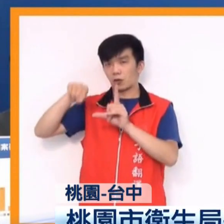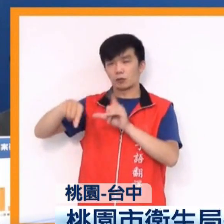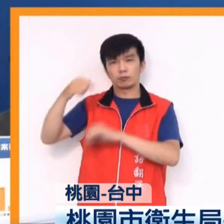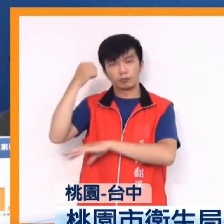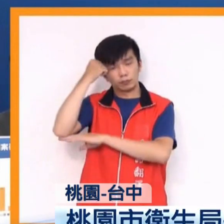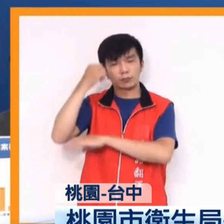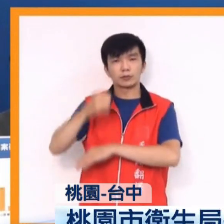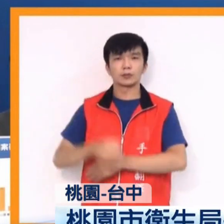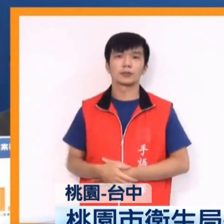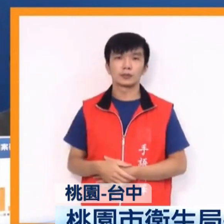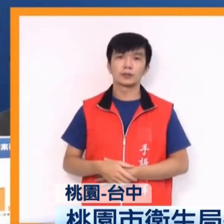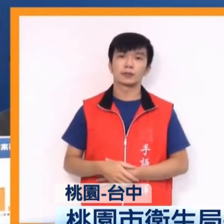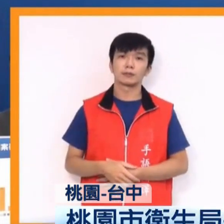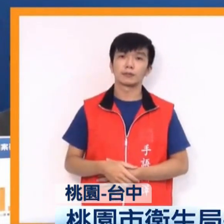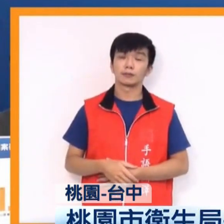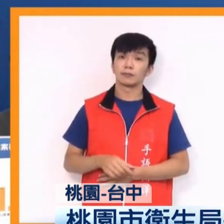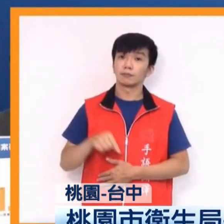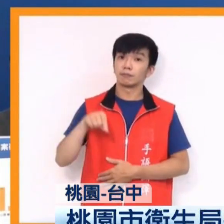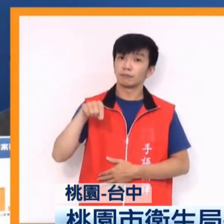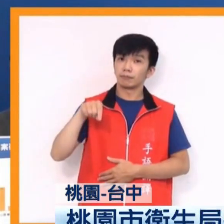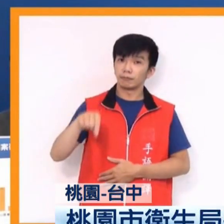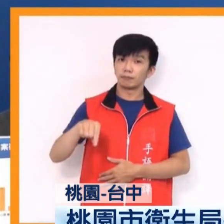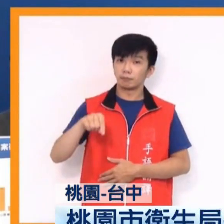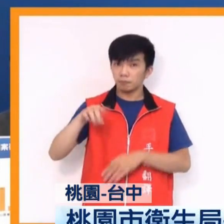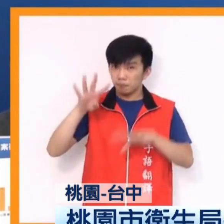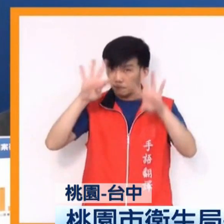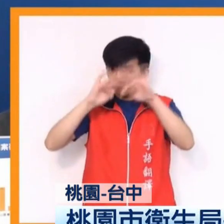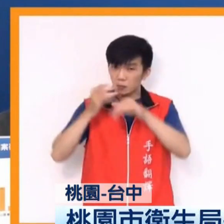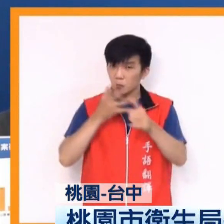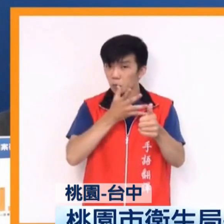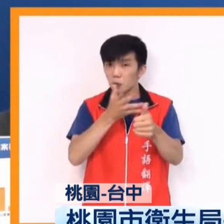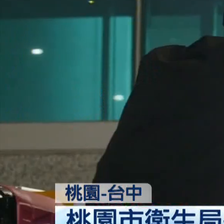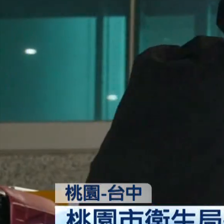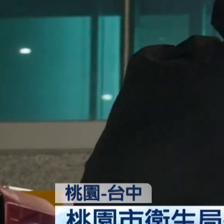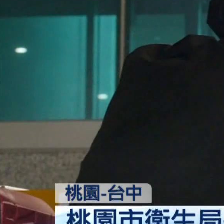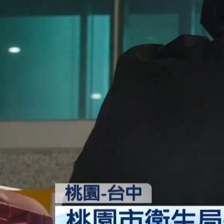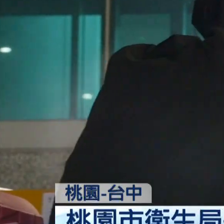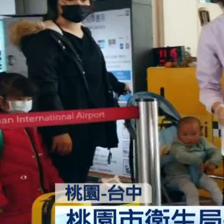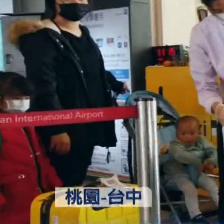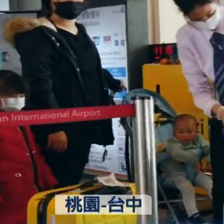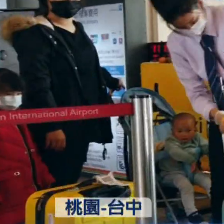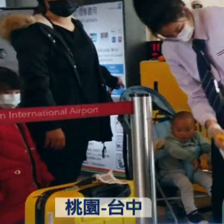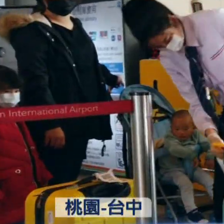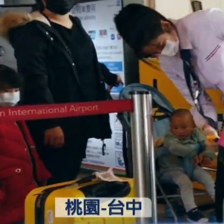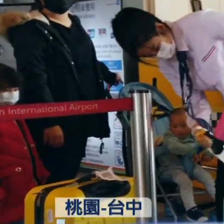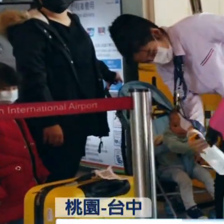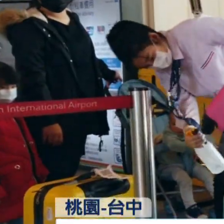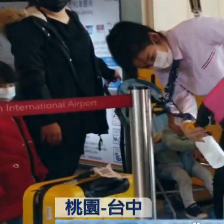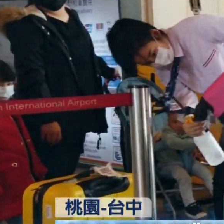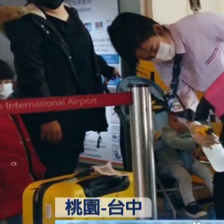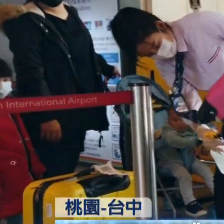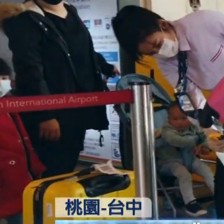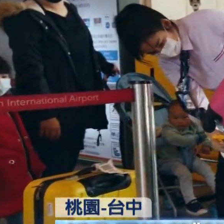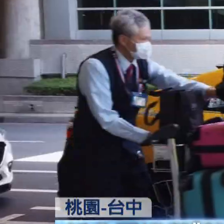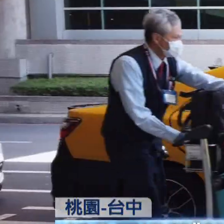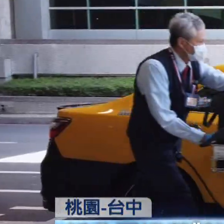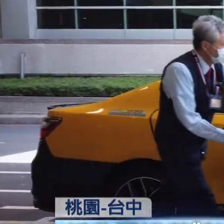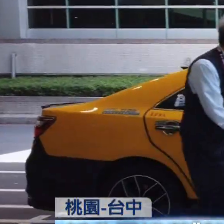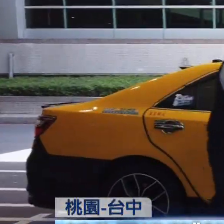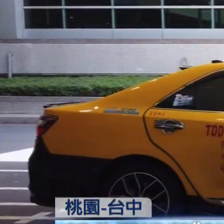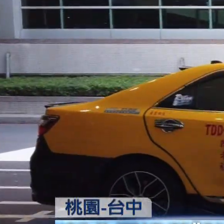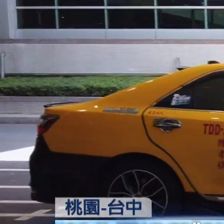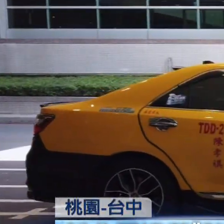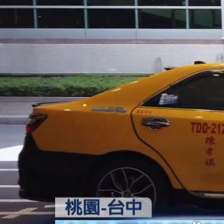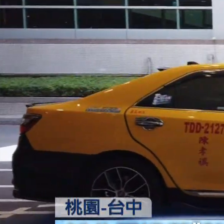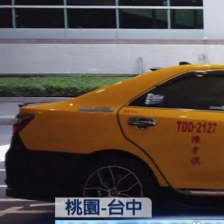那所以他所有的疫调是依据，所以我们跟台中市有联系。 租赁车司机从桃园开到屏东，但他家住新